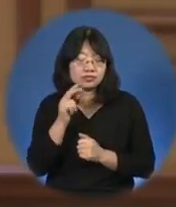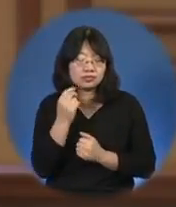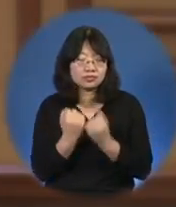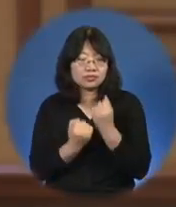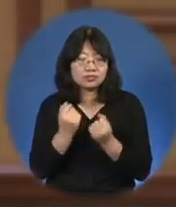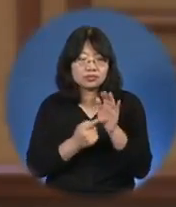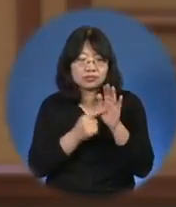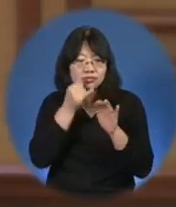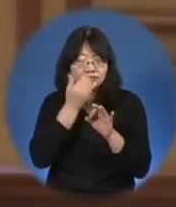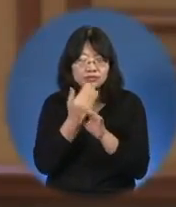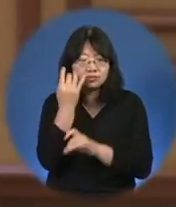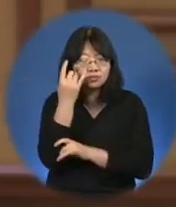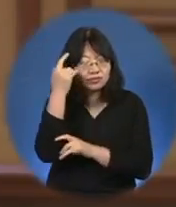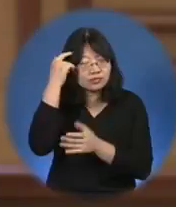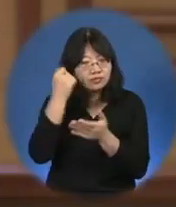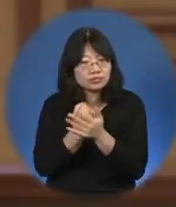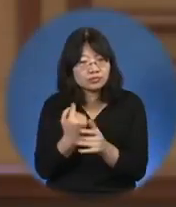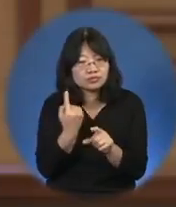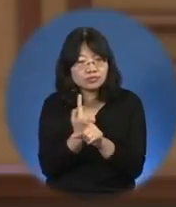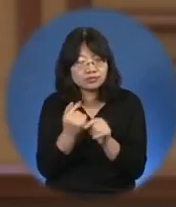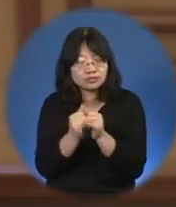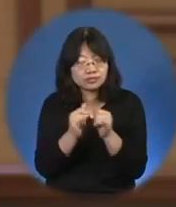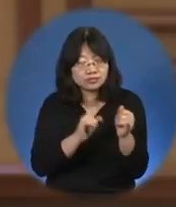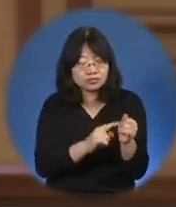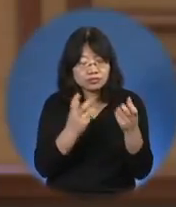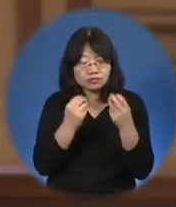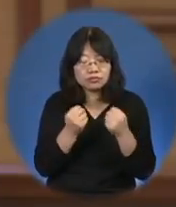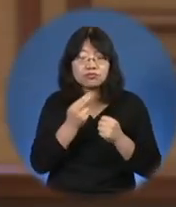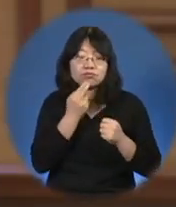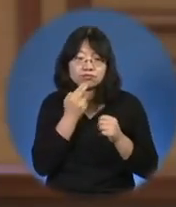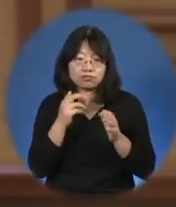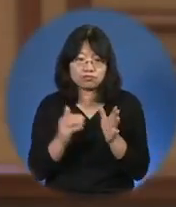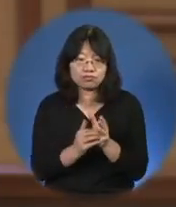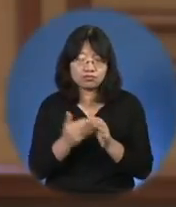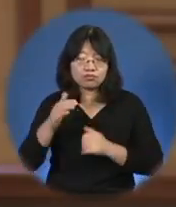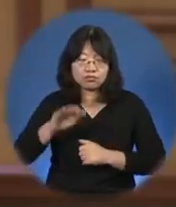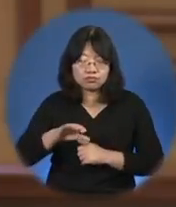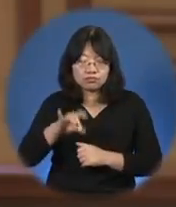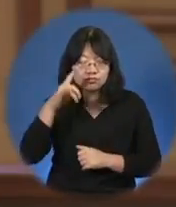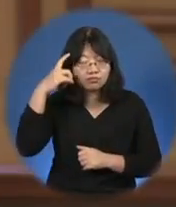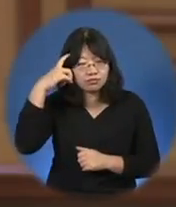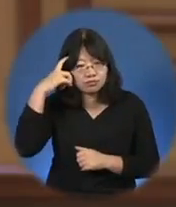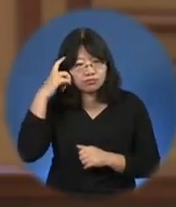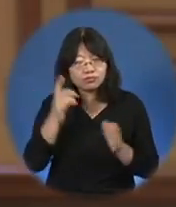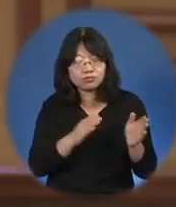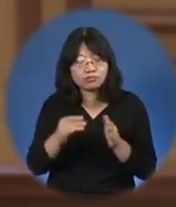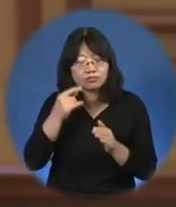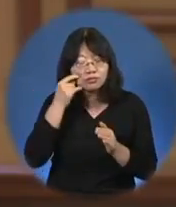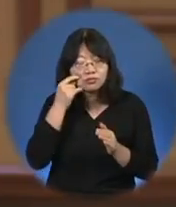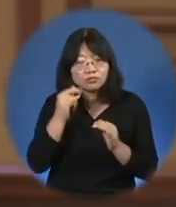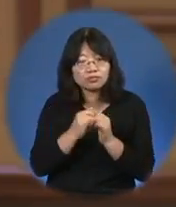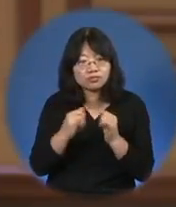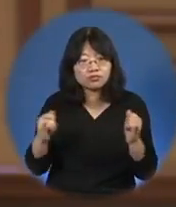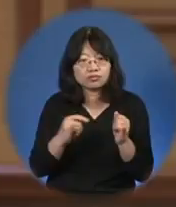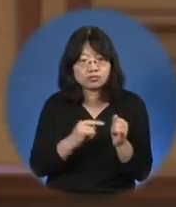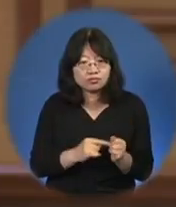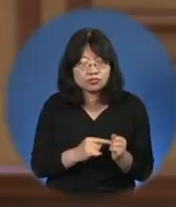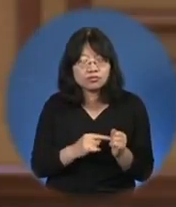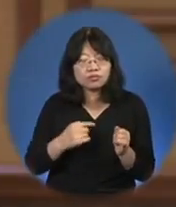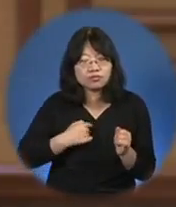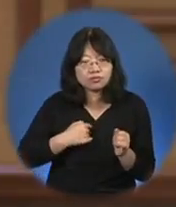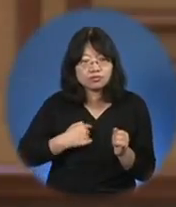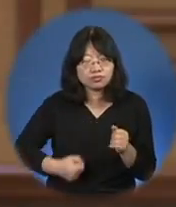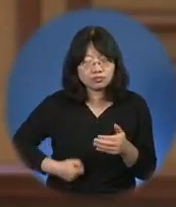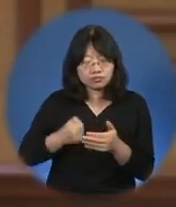표현하면 애초 갖고 있던 생각을 바꾸신 분들은 그리 많지는 않다. 그러나 애초 생각을 정리하지 못하셨던 분들이